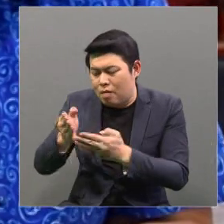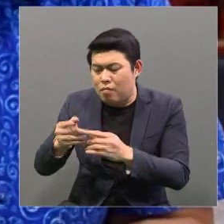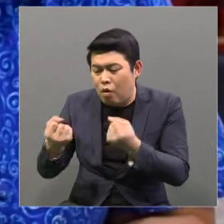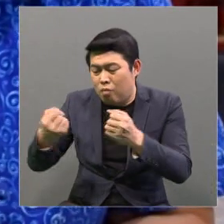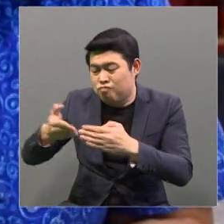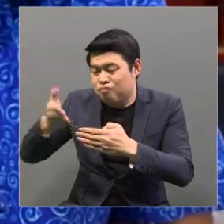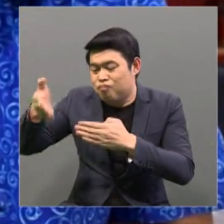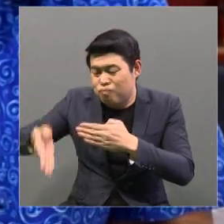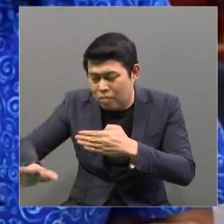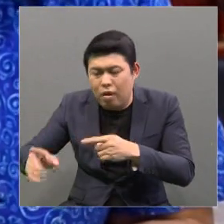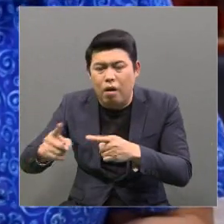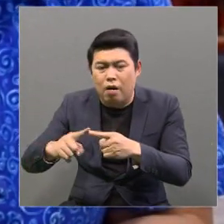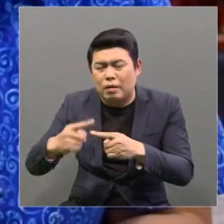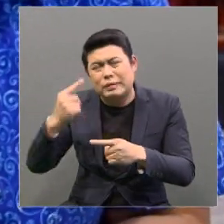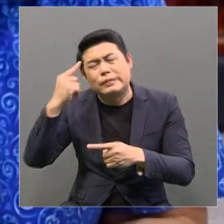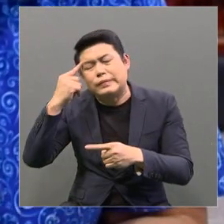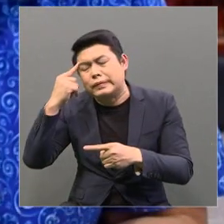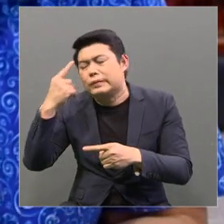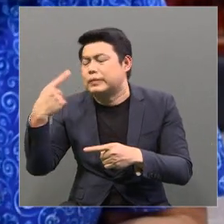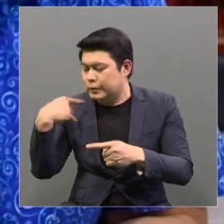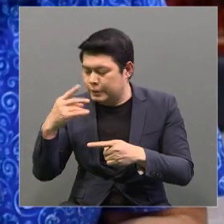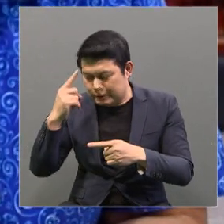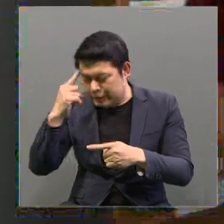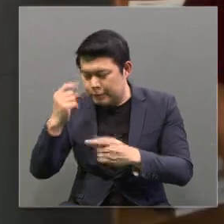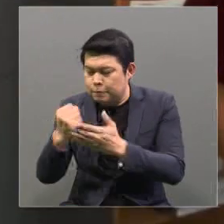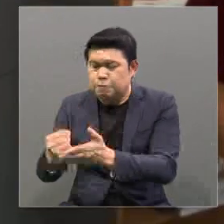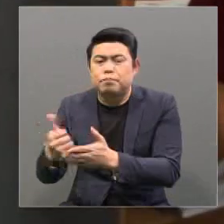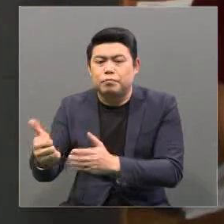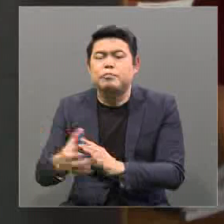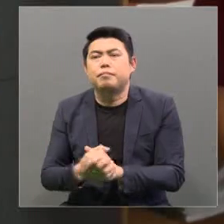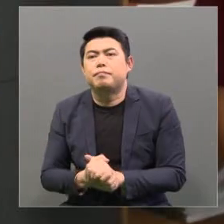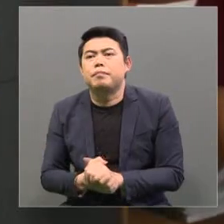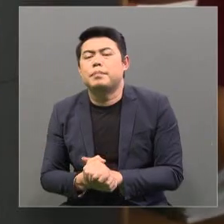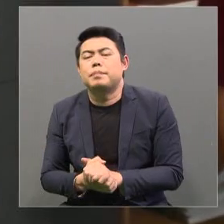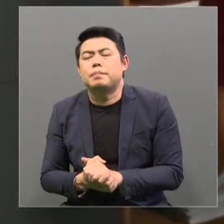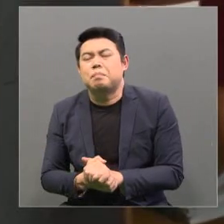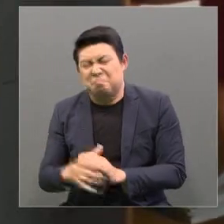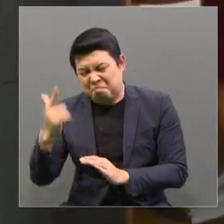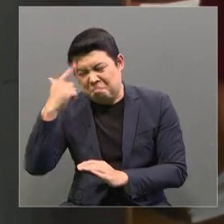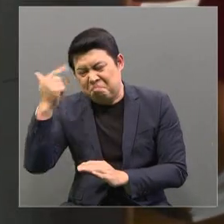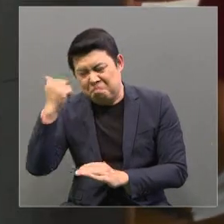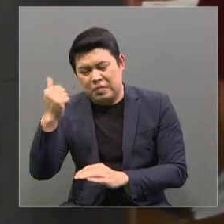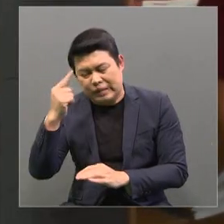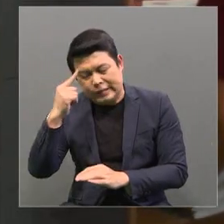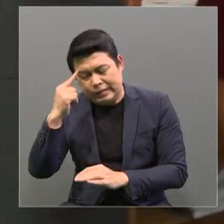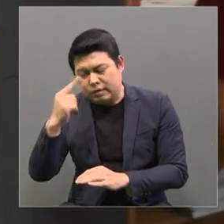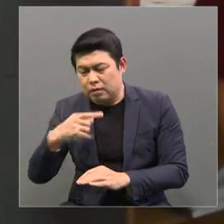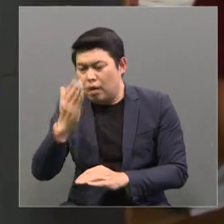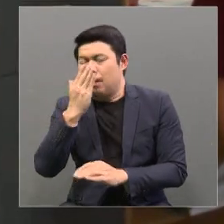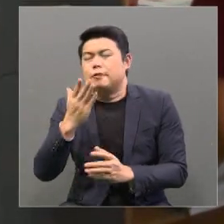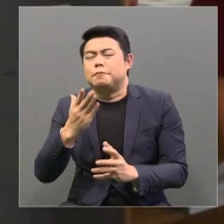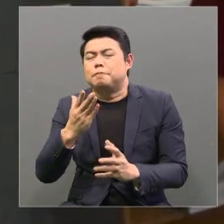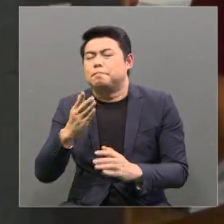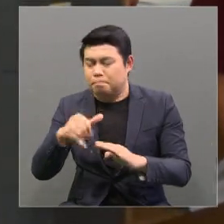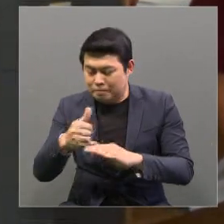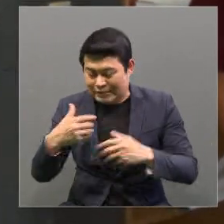กลงไปพร้อมคนครับแล้วพอดังนั้นก็ตั้งสติได้ครับ น้องมีสติมากเลยนะ คือเก่งที่มีสติ ใช่อะไรที่มันหนักๆหรือว่าถ้